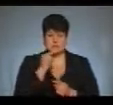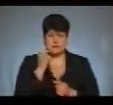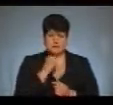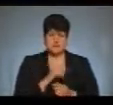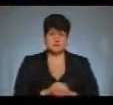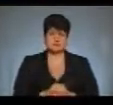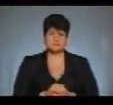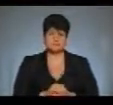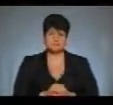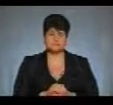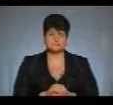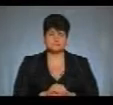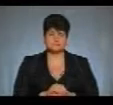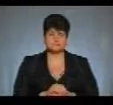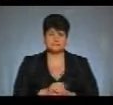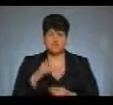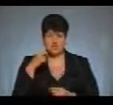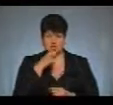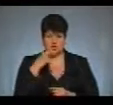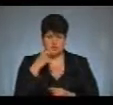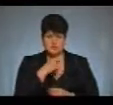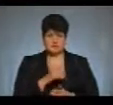пасти, зубні щітки,